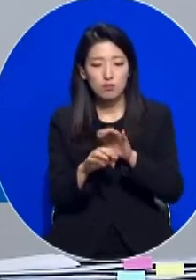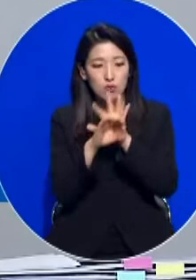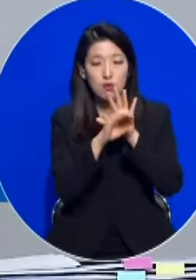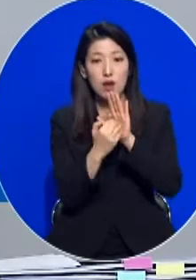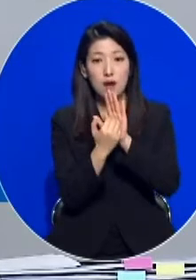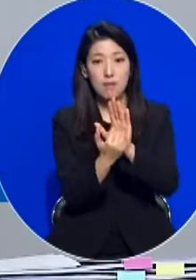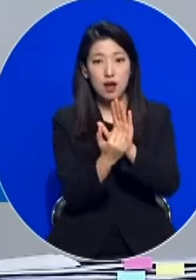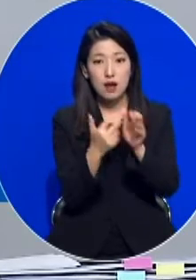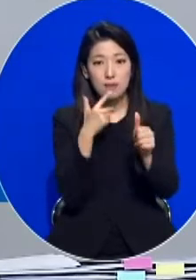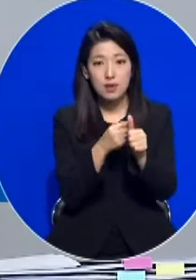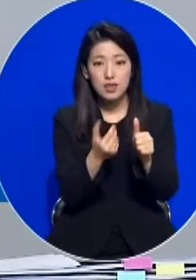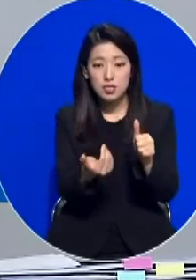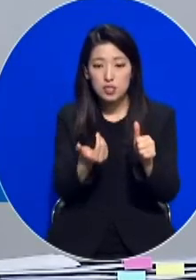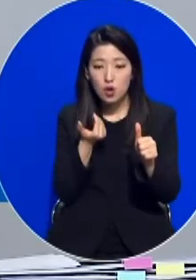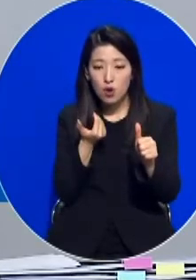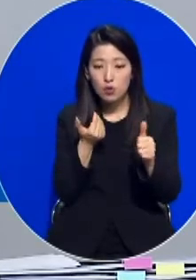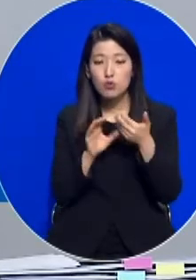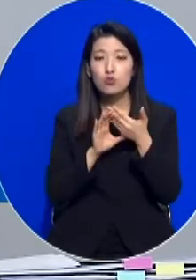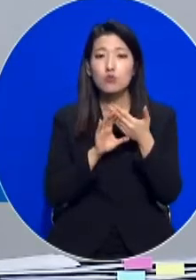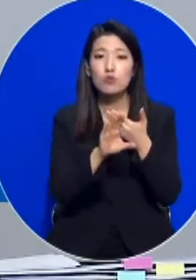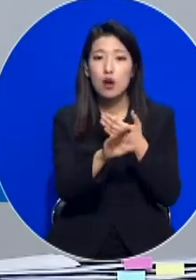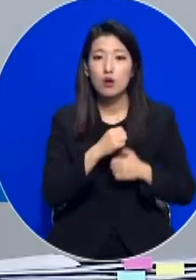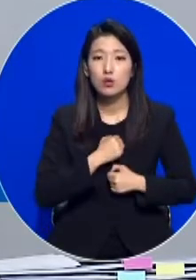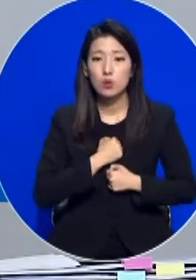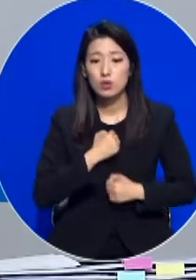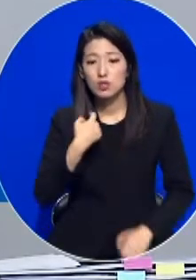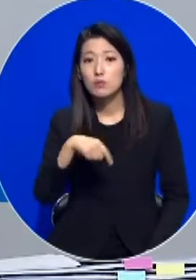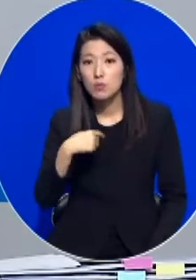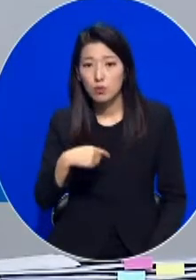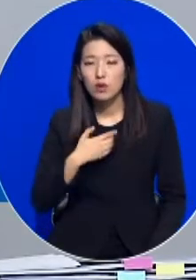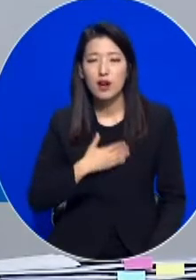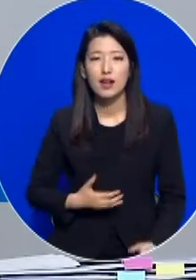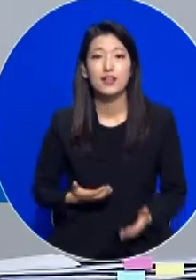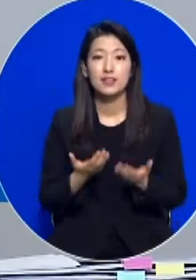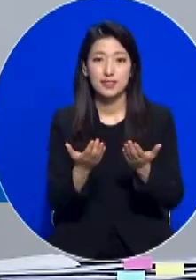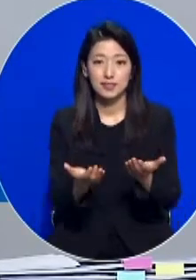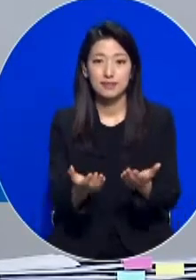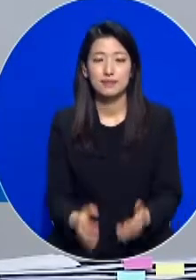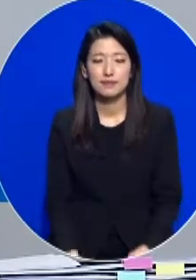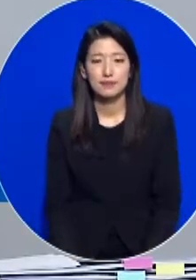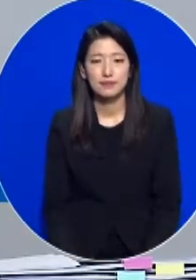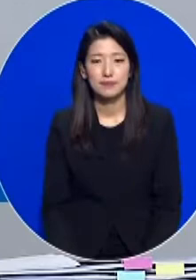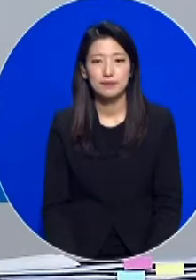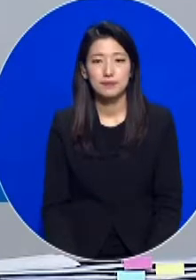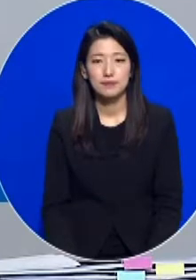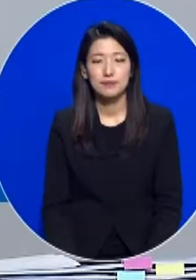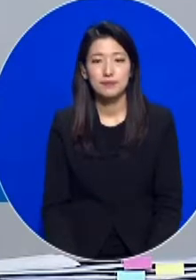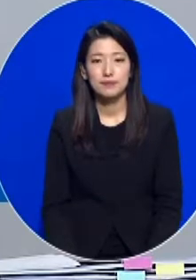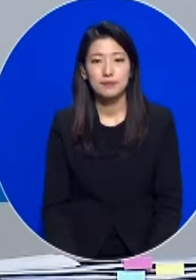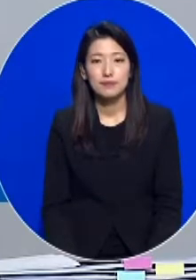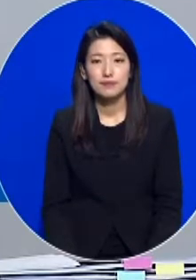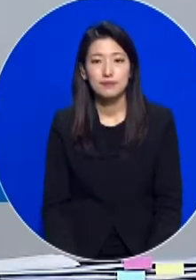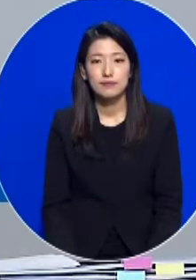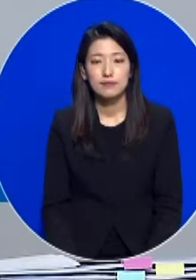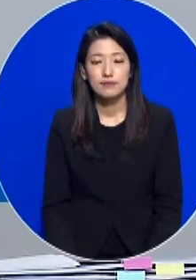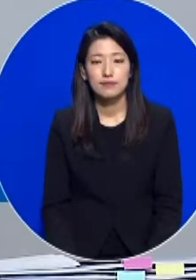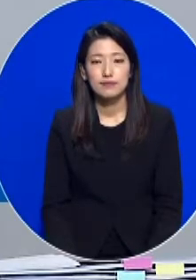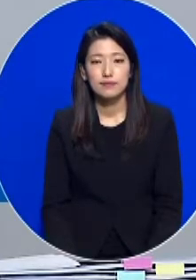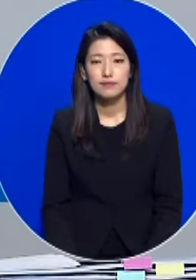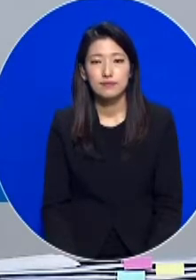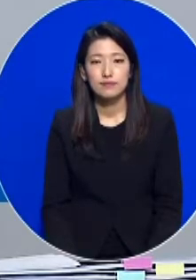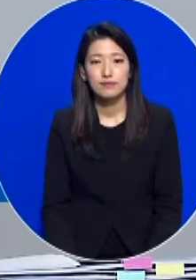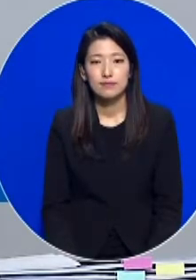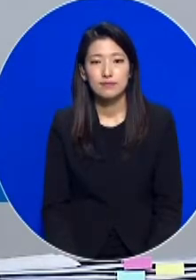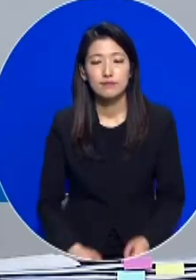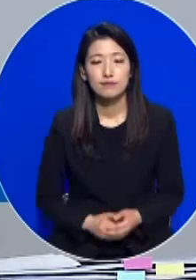그리고 예방접종을 맞으신 후에 주의사항에 대해서 안내 드리도록 하겠습니다. 먼저 예방접종을